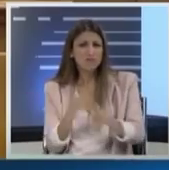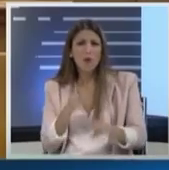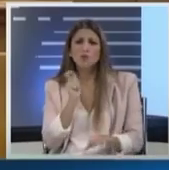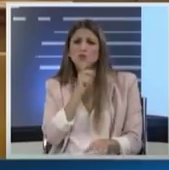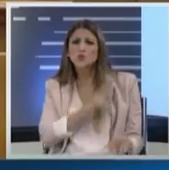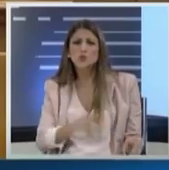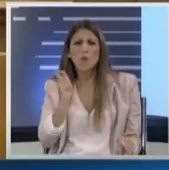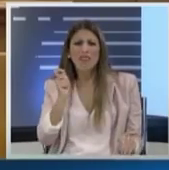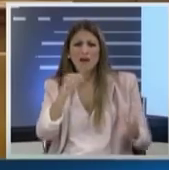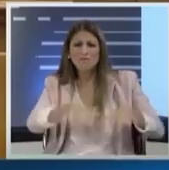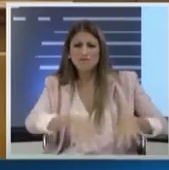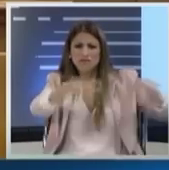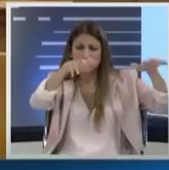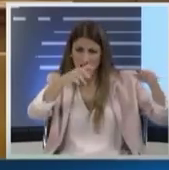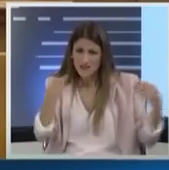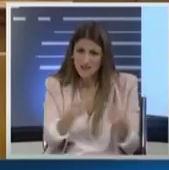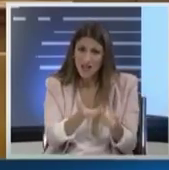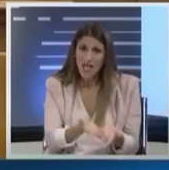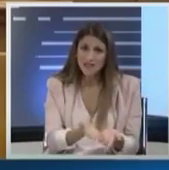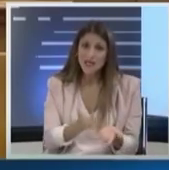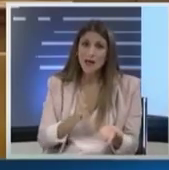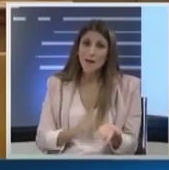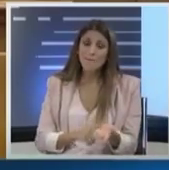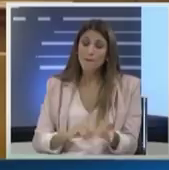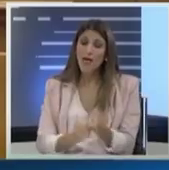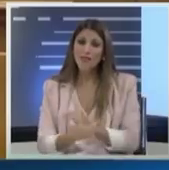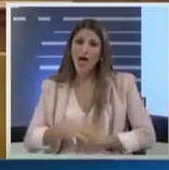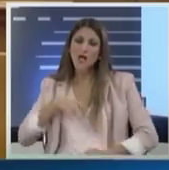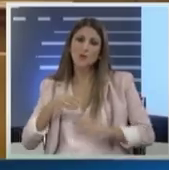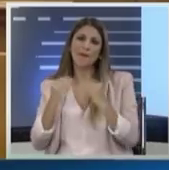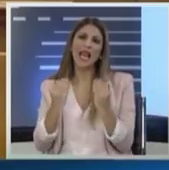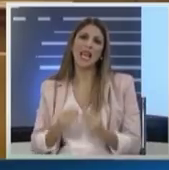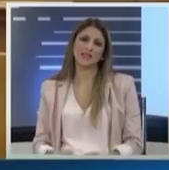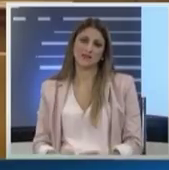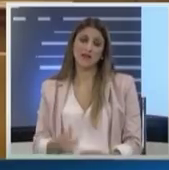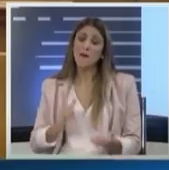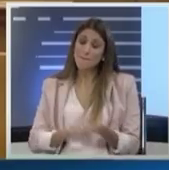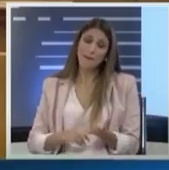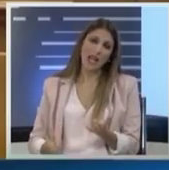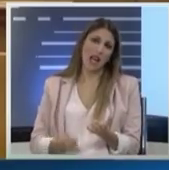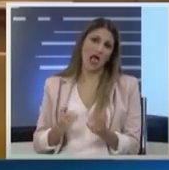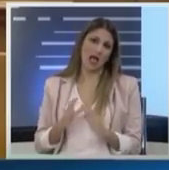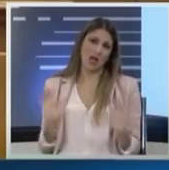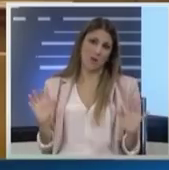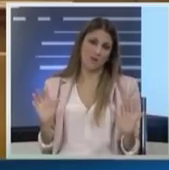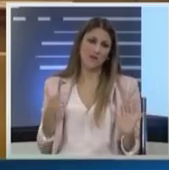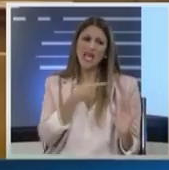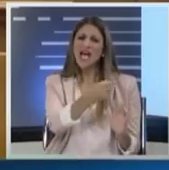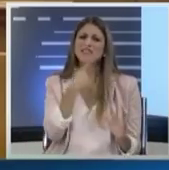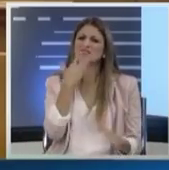βεβαίως, αυτοί λένε ότι η λύση μπορεί να έρθει όταν η μία μετά την άλλη χώρες αρχίσουν να κλείνουν τα σύνορά